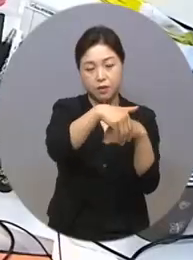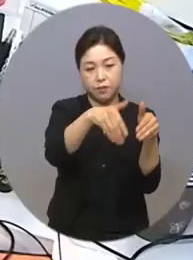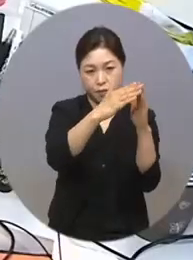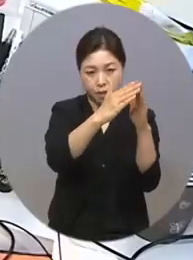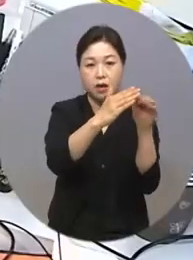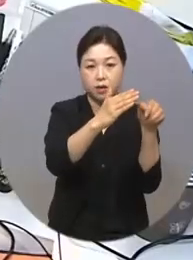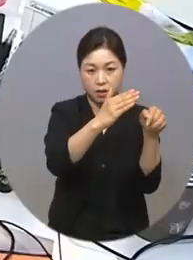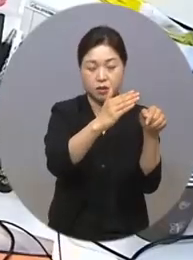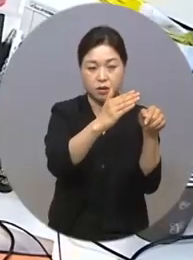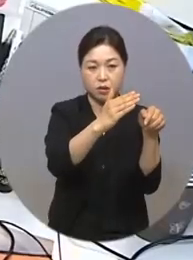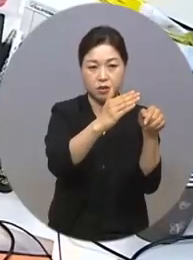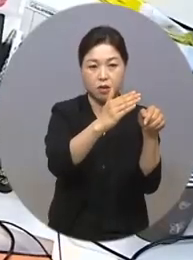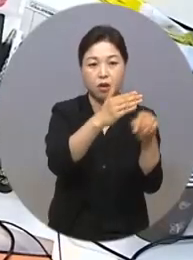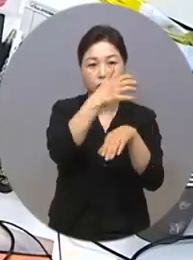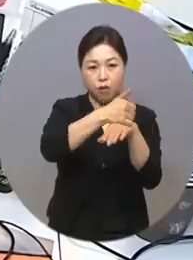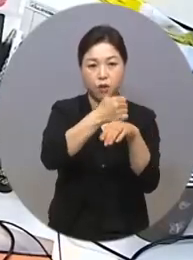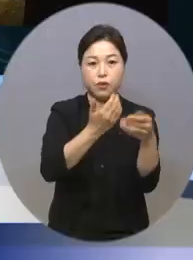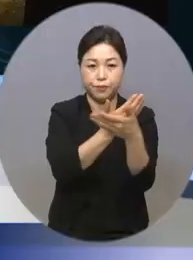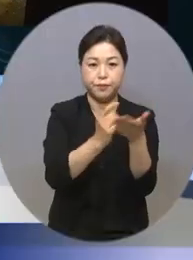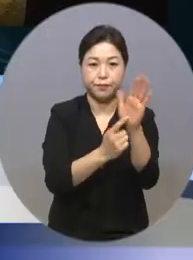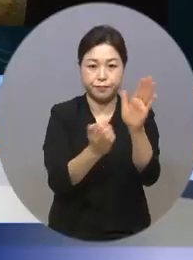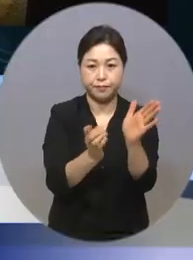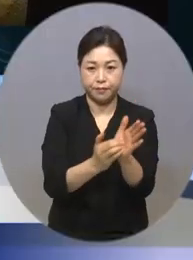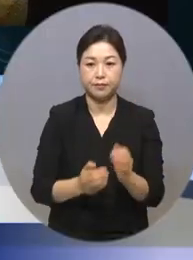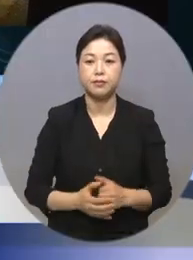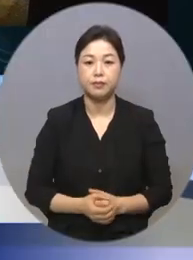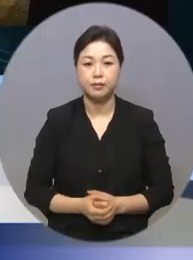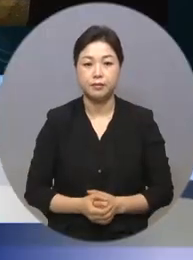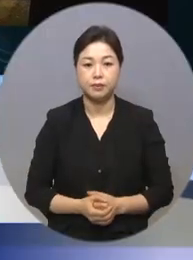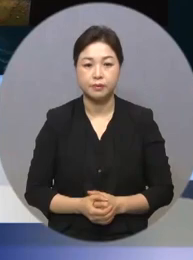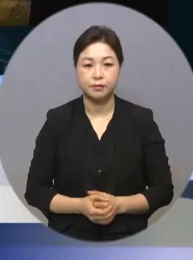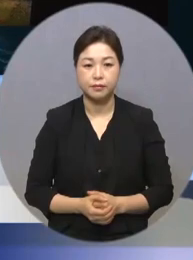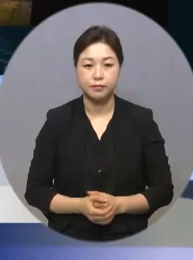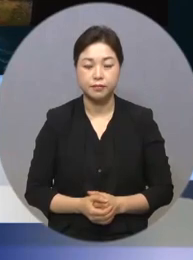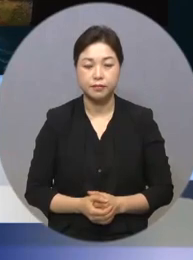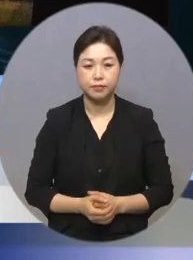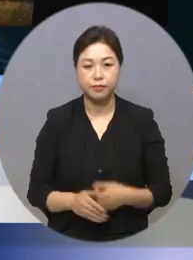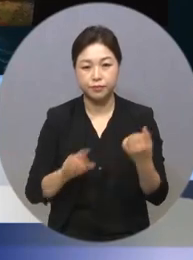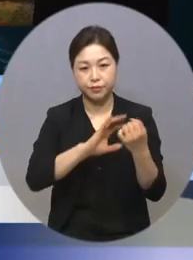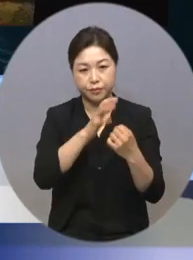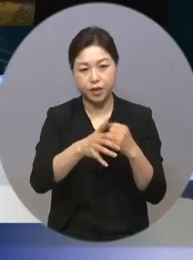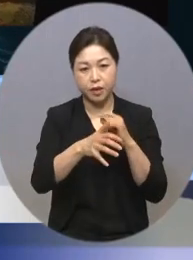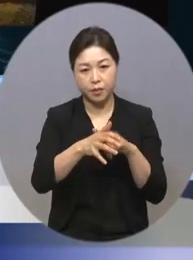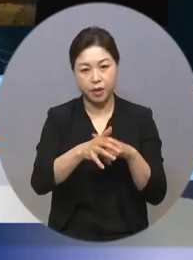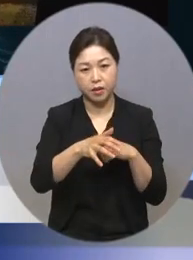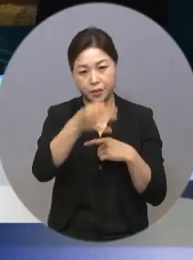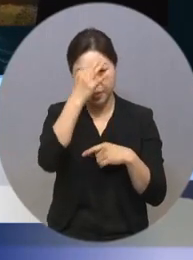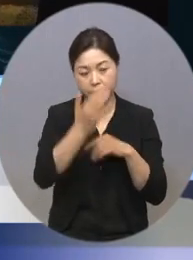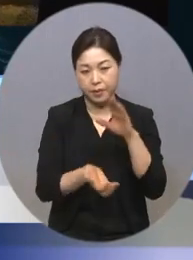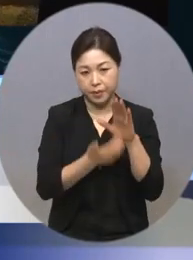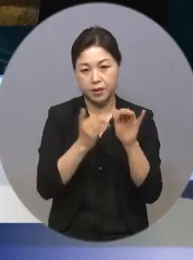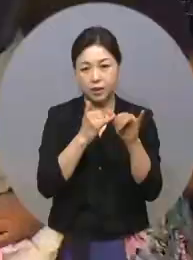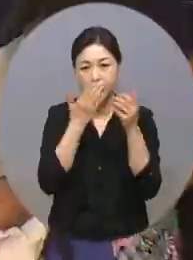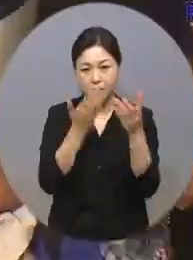있도록 성과를 공유했습니다. 글로벌 최강 명인대상 시상식이 열렸습니다.